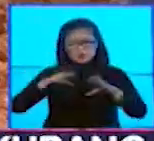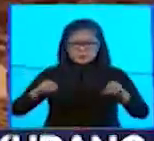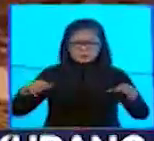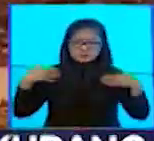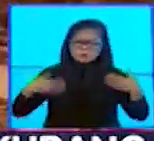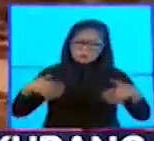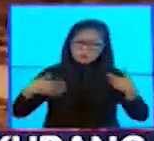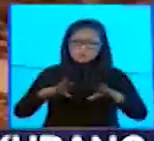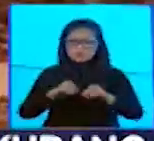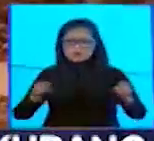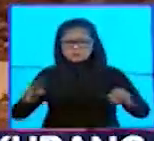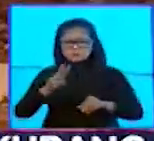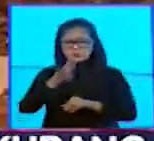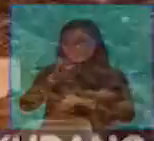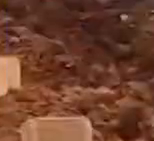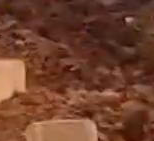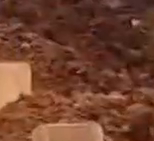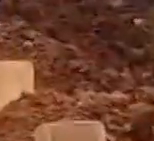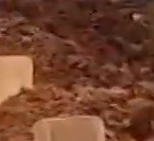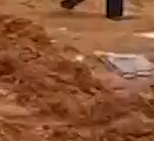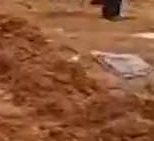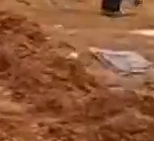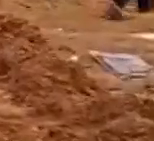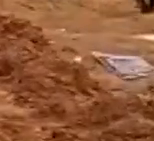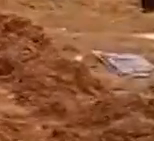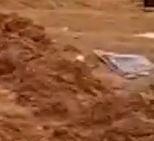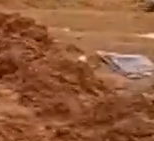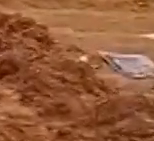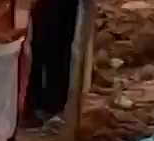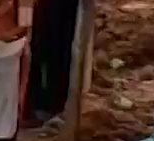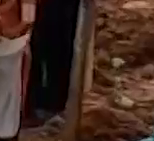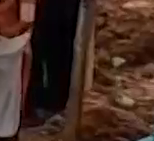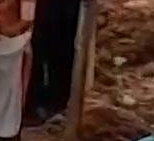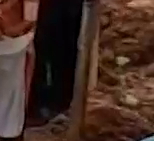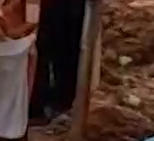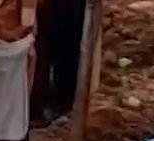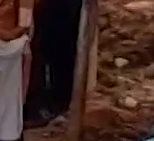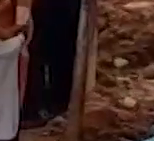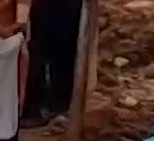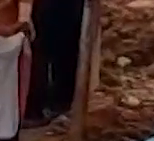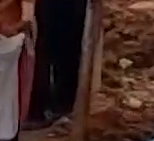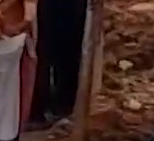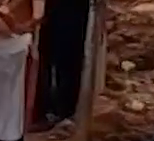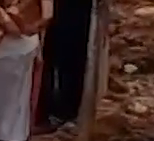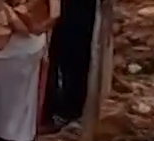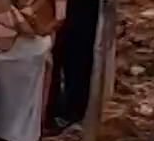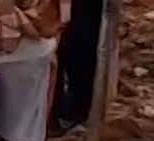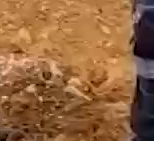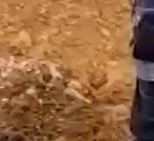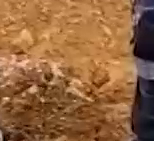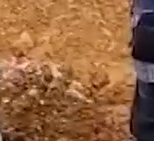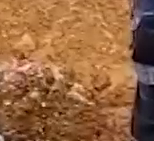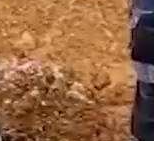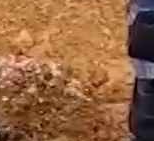jam non-stop untuk memakamkan 118 jenazah COVID-19 dalam satu hari, saat ini petugas memakamkan sekitar 40 jenazah per